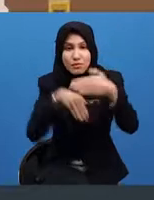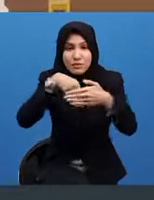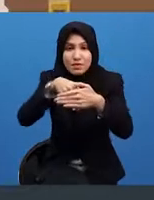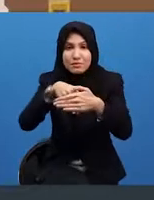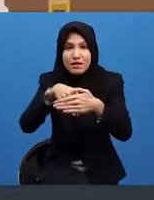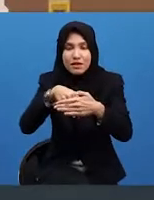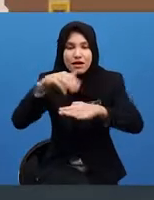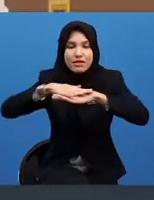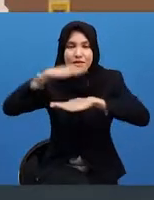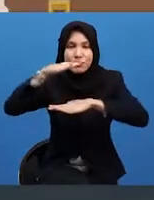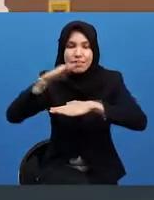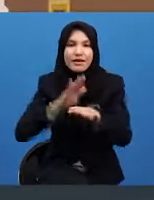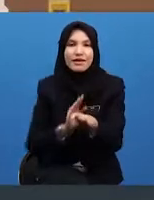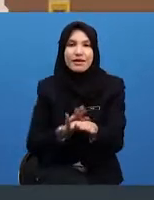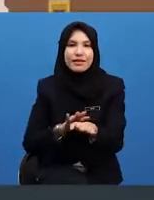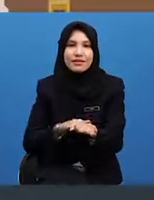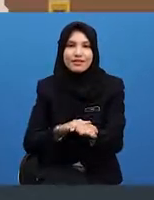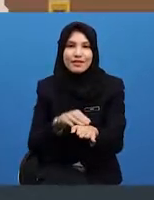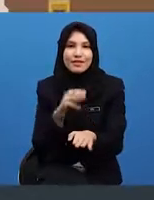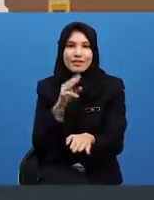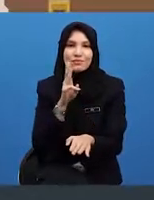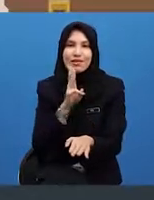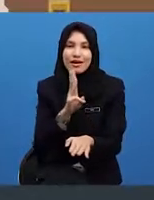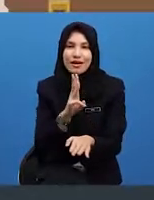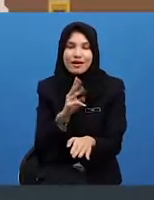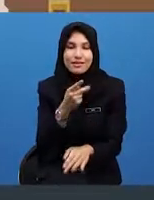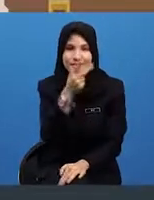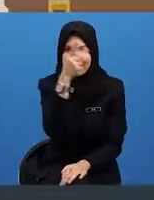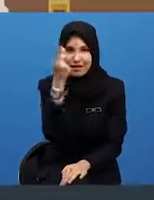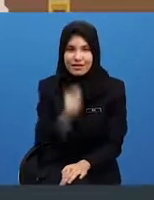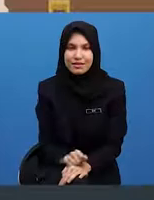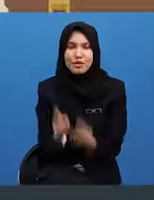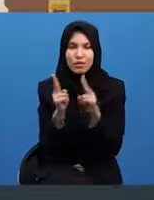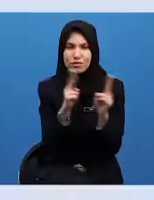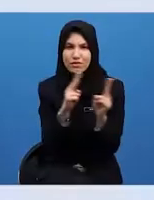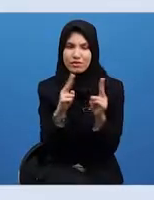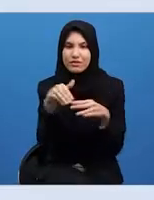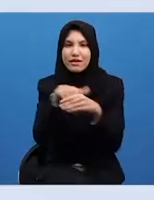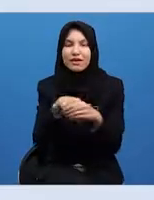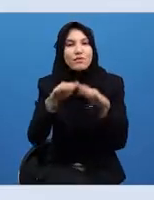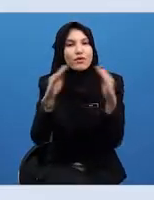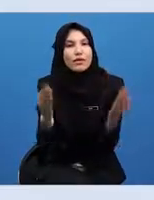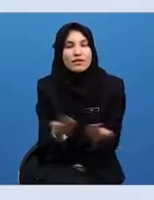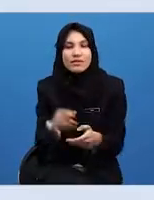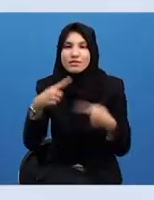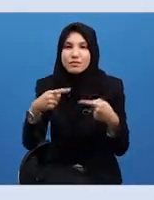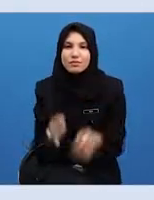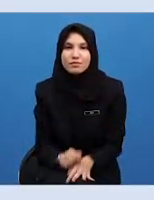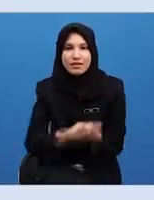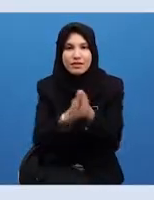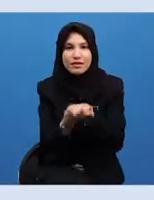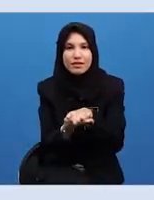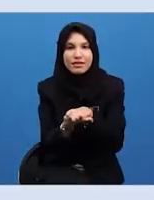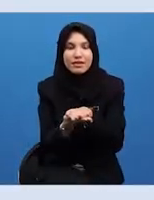atas permukaan air? Kerana terdapat udara dalam bola tersebut menjadikan objek itu